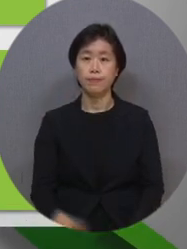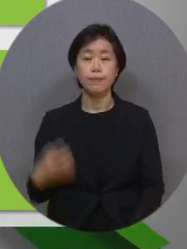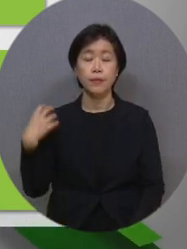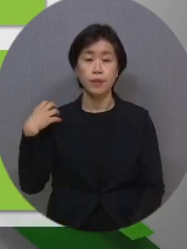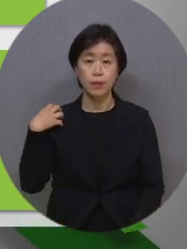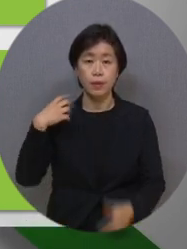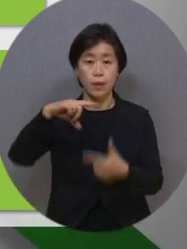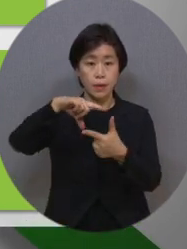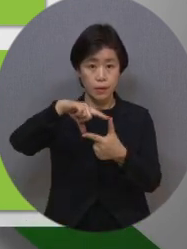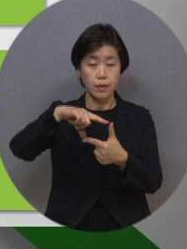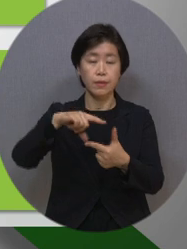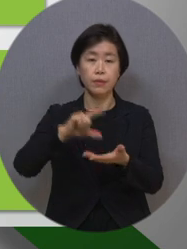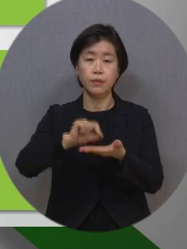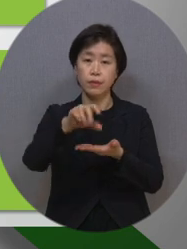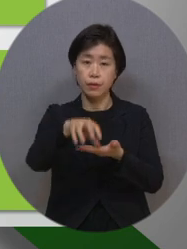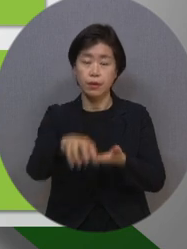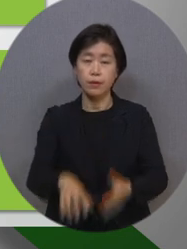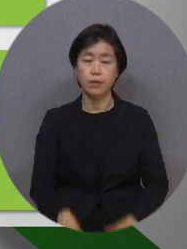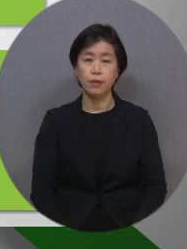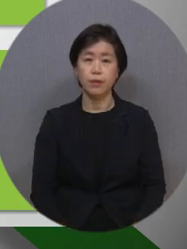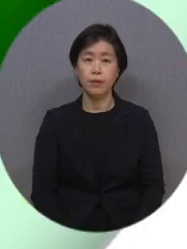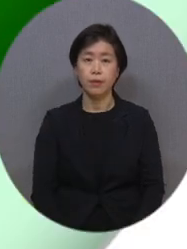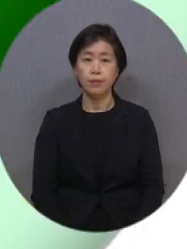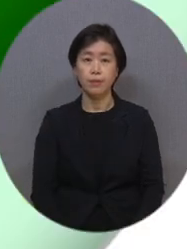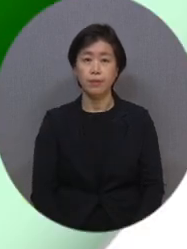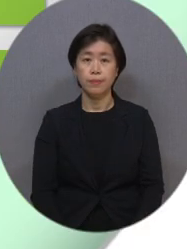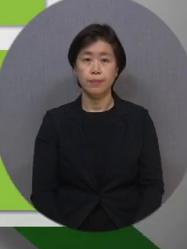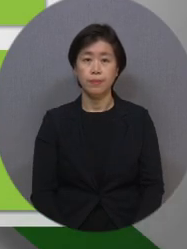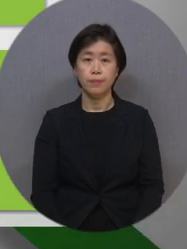담당 지사는 경남지사입니다.